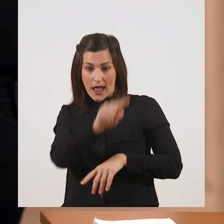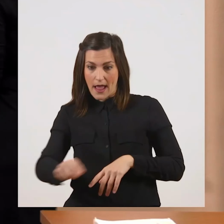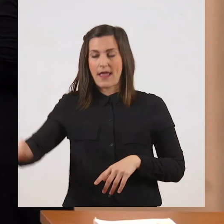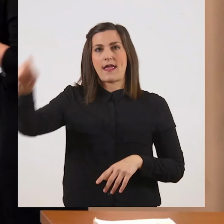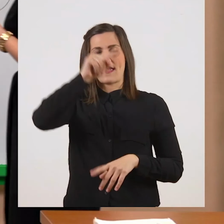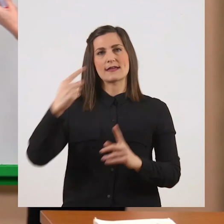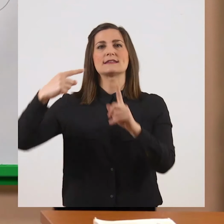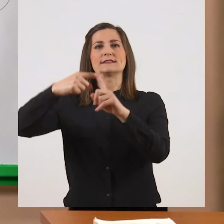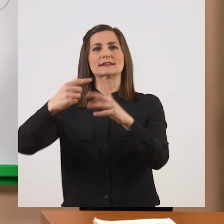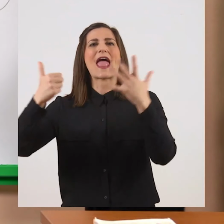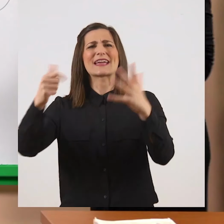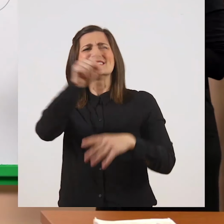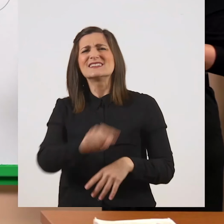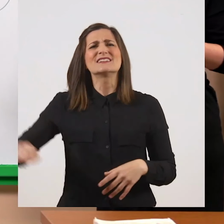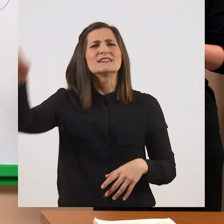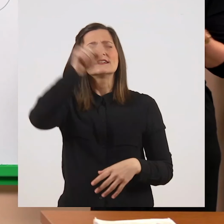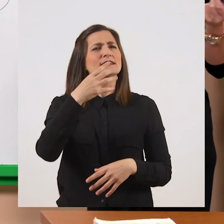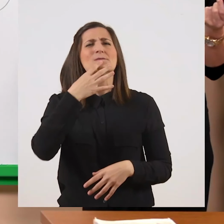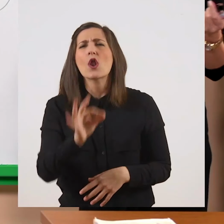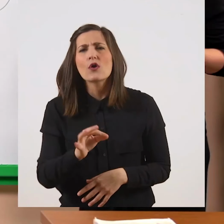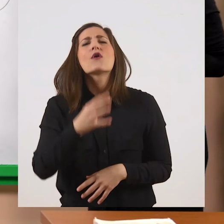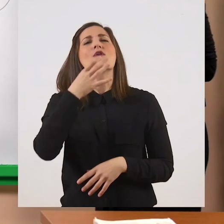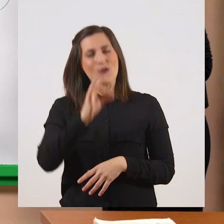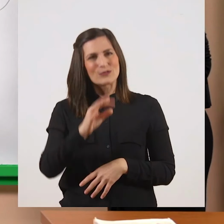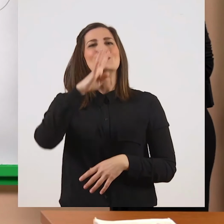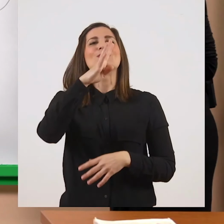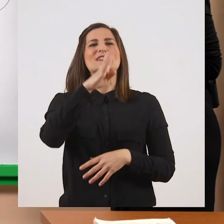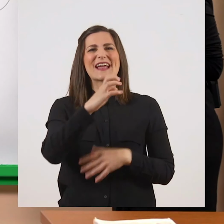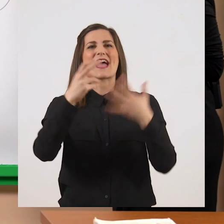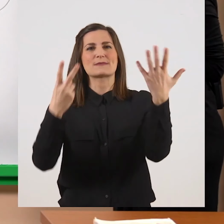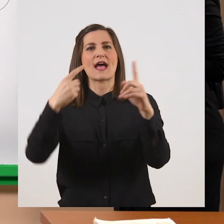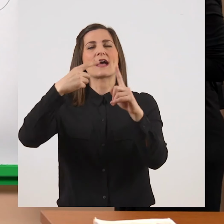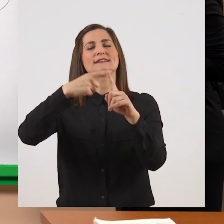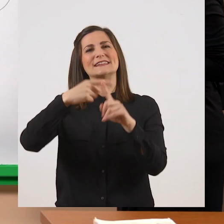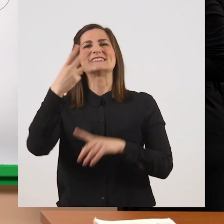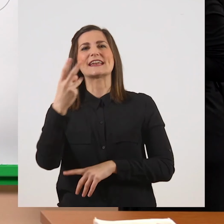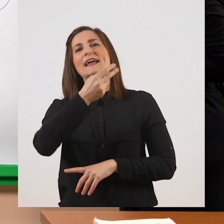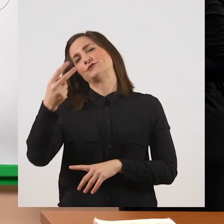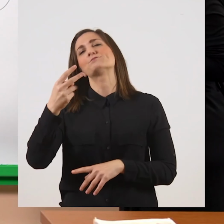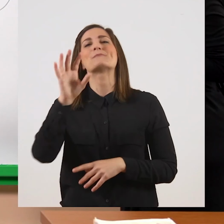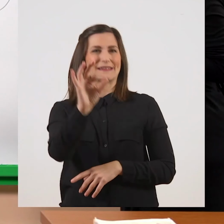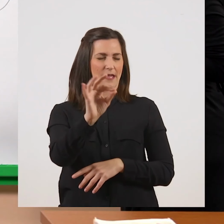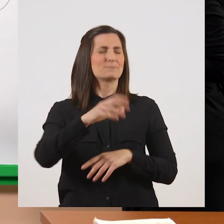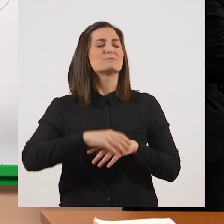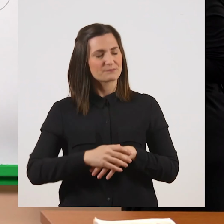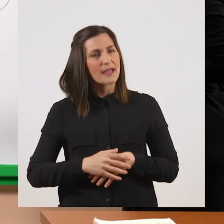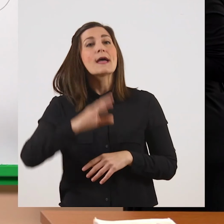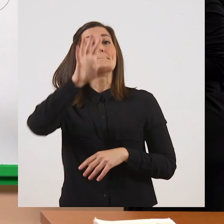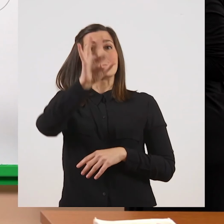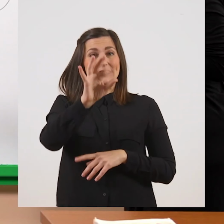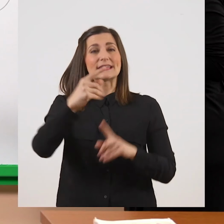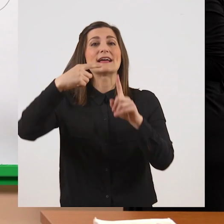κυκλώνω, συν 6. Γιατί αυτό, γιατί το κυκλώνω, γιατί κάνει 50. Ίσον 50 και